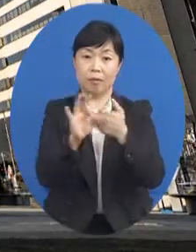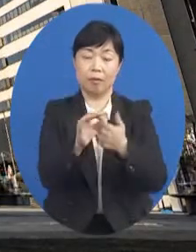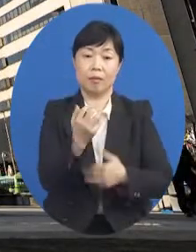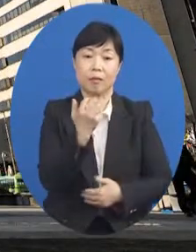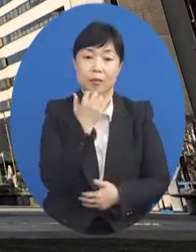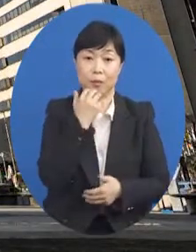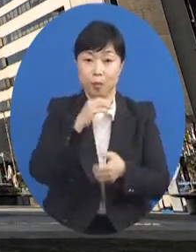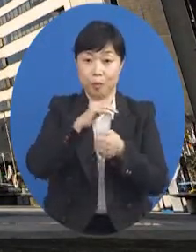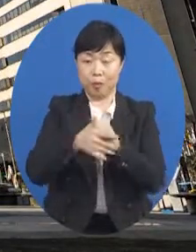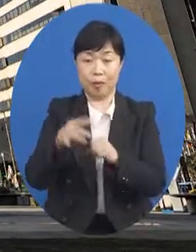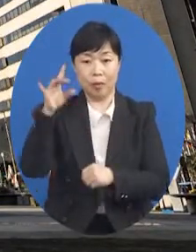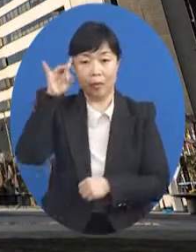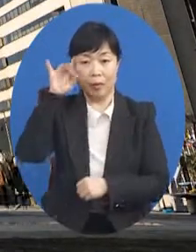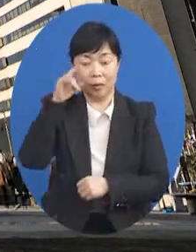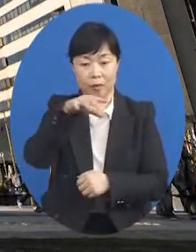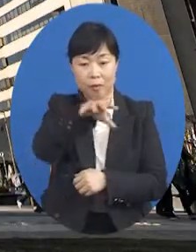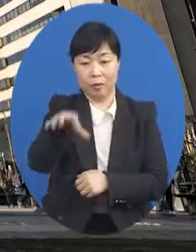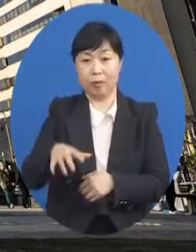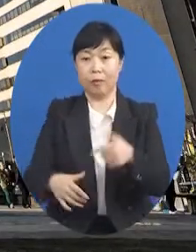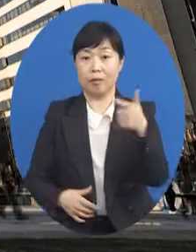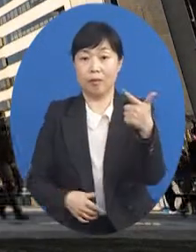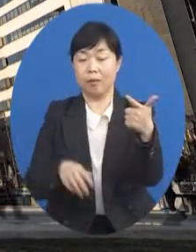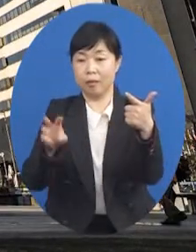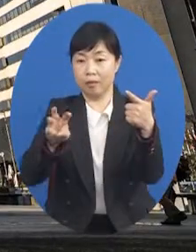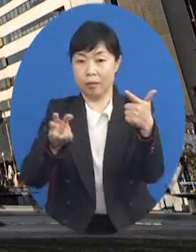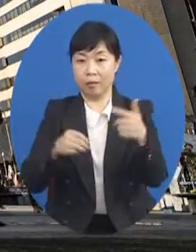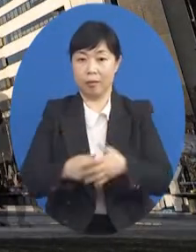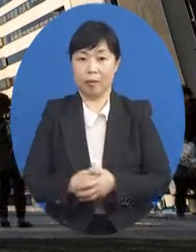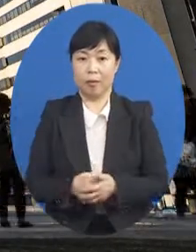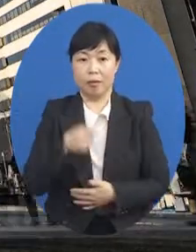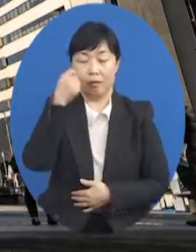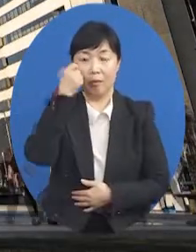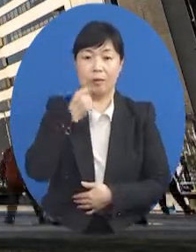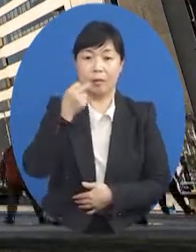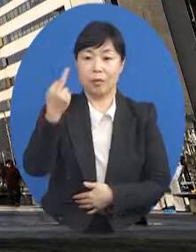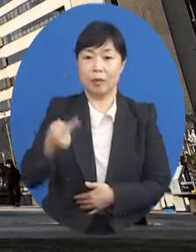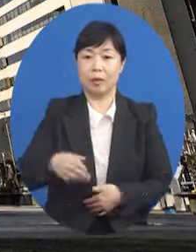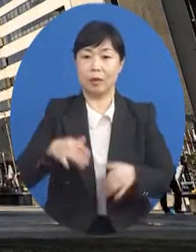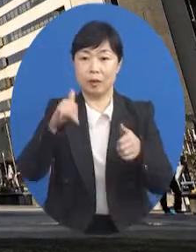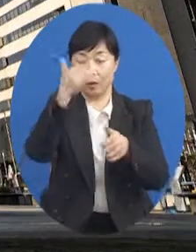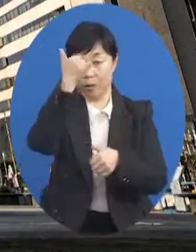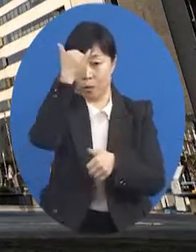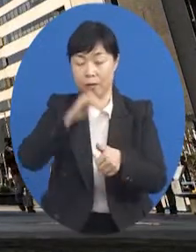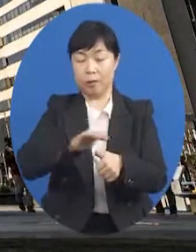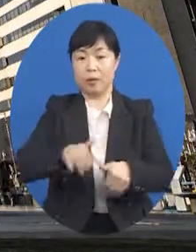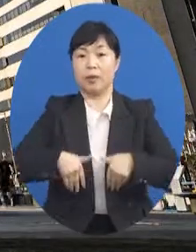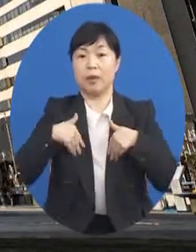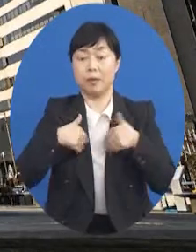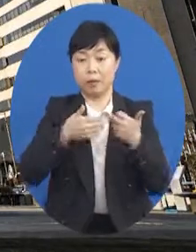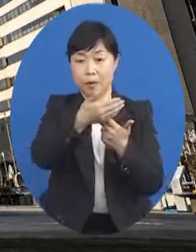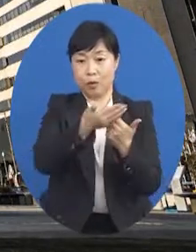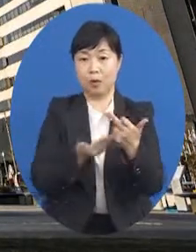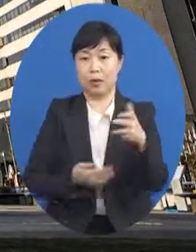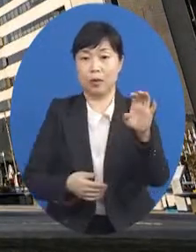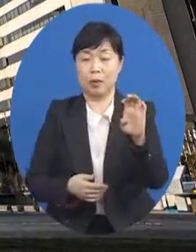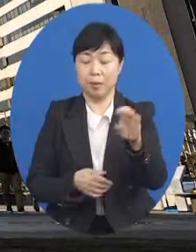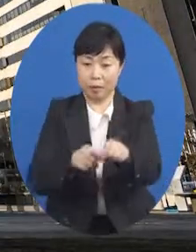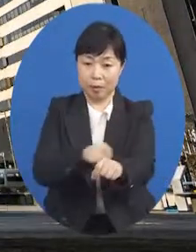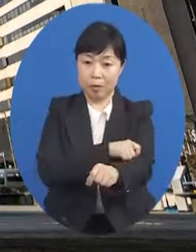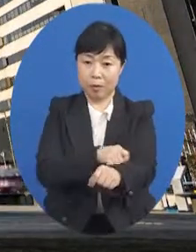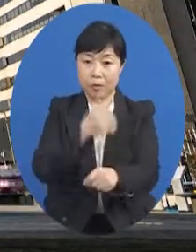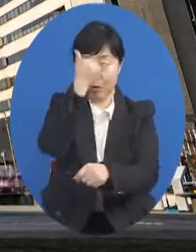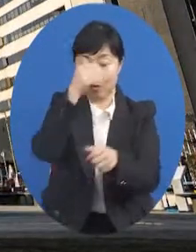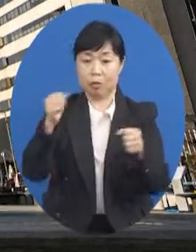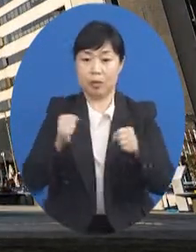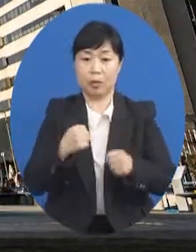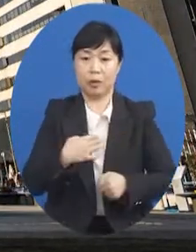발생률을 보면 서울과 대구, 인천 등 6개 지역이 30, 울산과 충남, 제주 지역이 40입니다. 특히